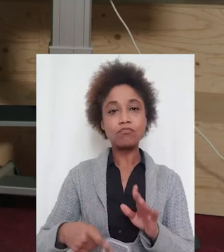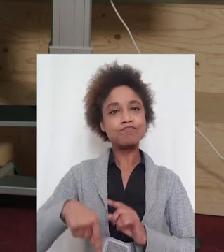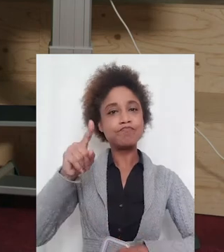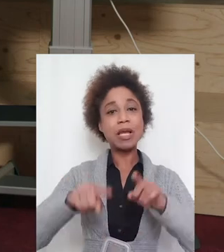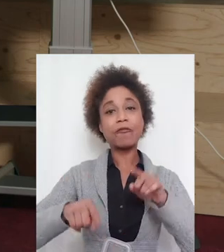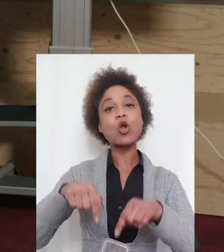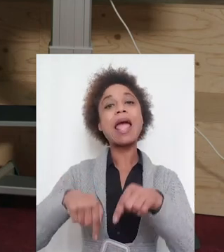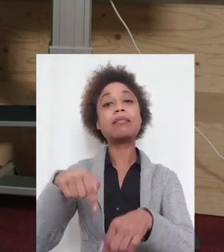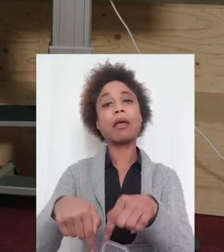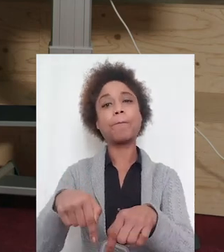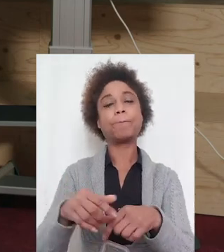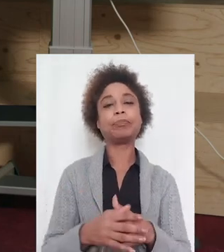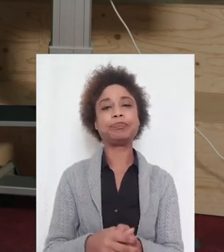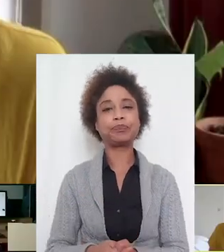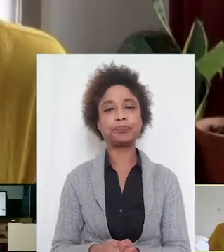meervoudig gehandicapt.